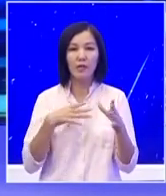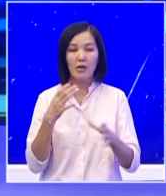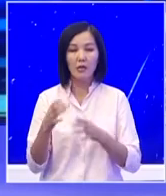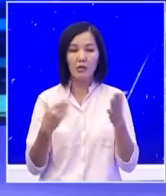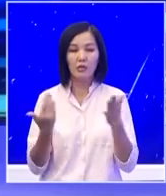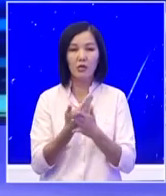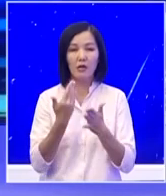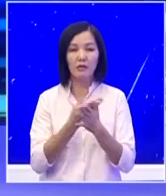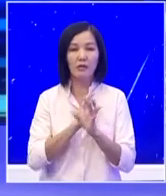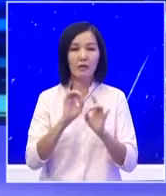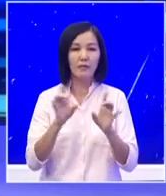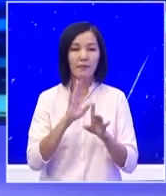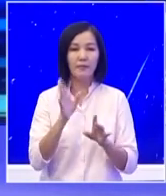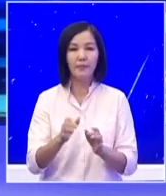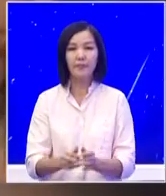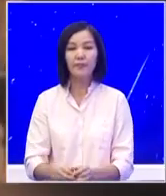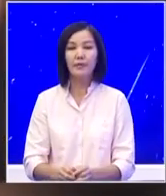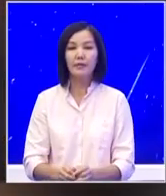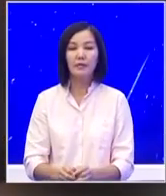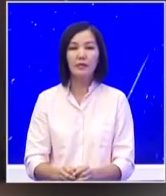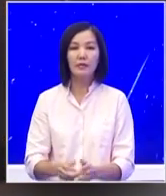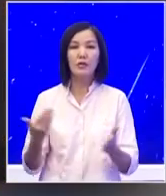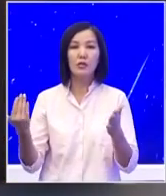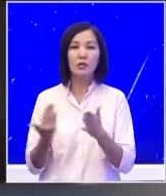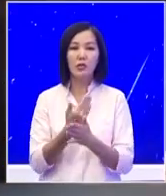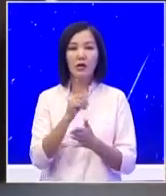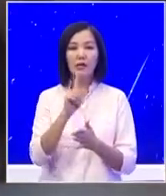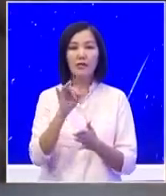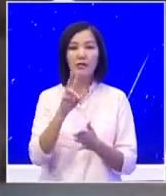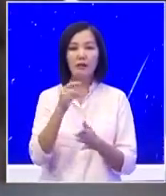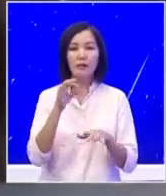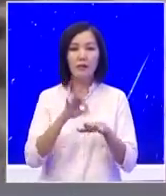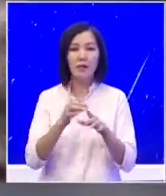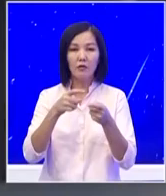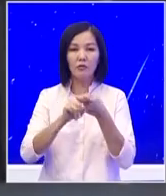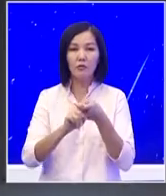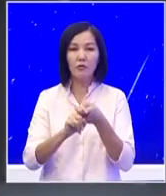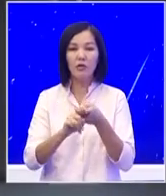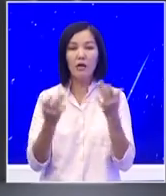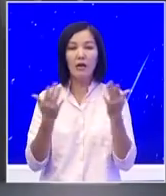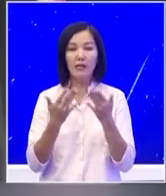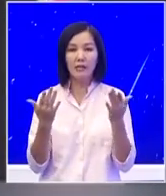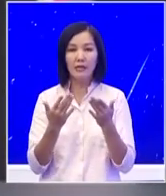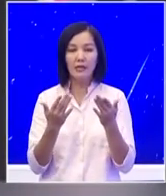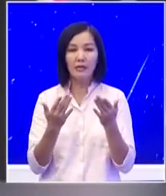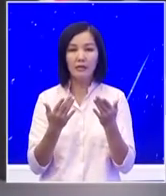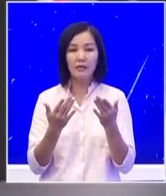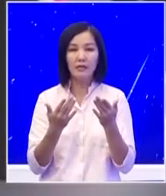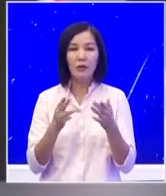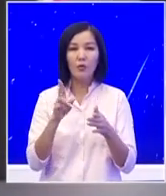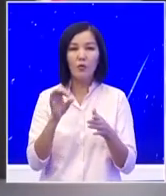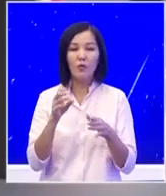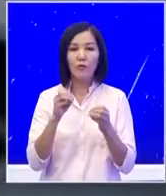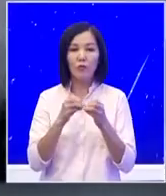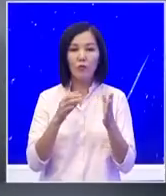Кезек жаһан жаңалықтарында. Жаңа Зеландияда коронавирус жұқтыру дерегі қайта тіркелді. Бұл елде соңғы 4 айда